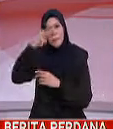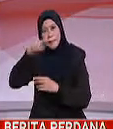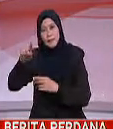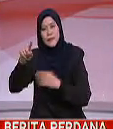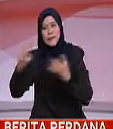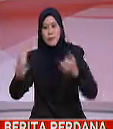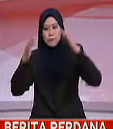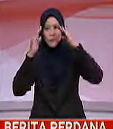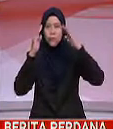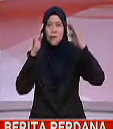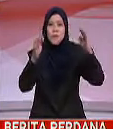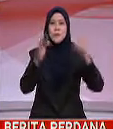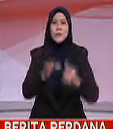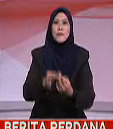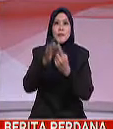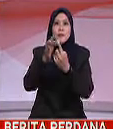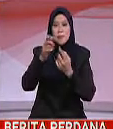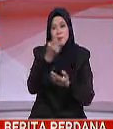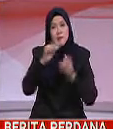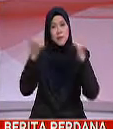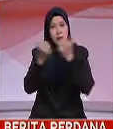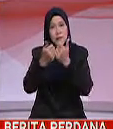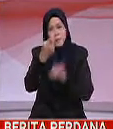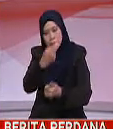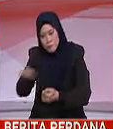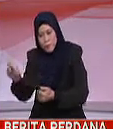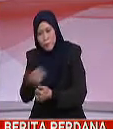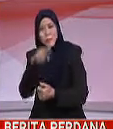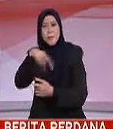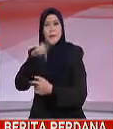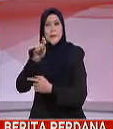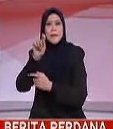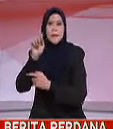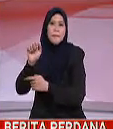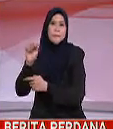fokus utama bagi Persatuan Ping Pong Malaysia, TTAM.